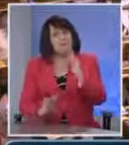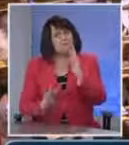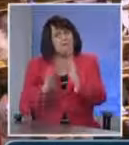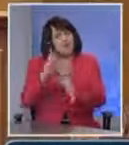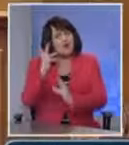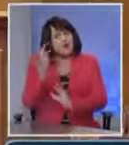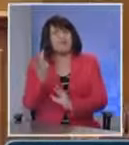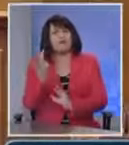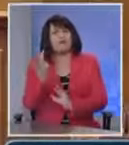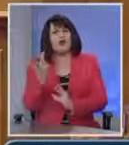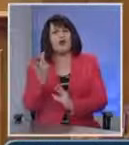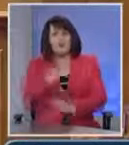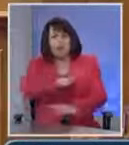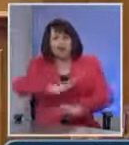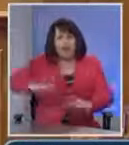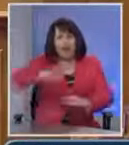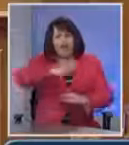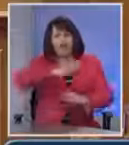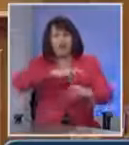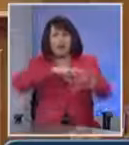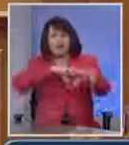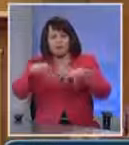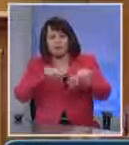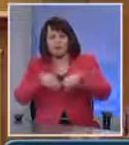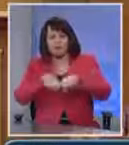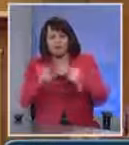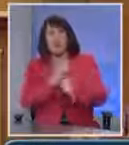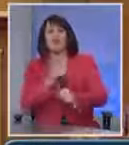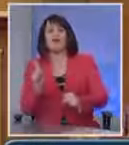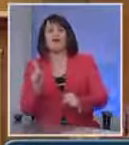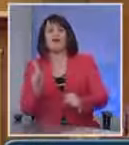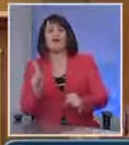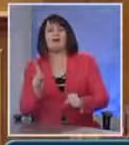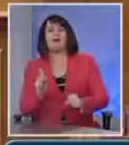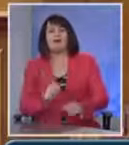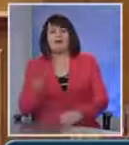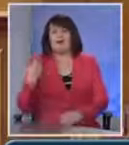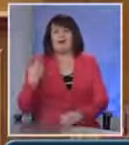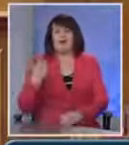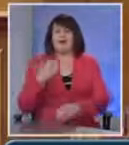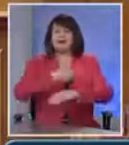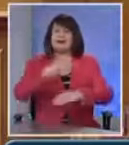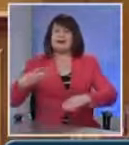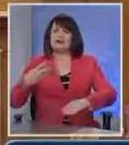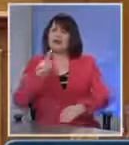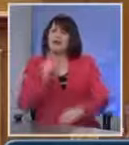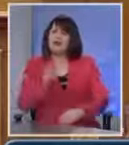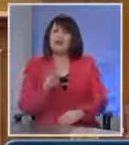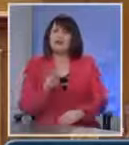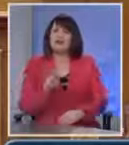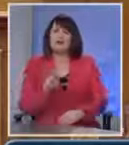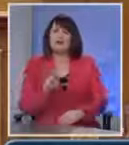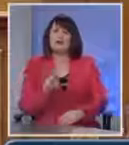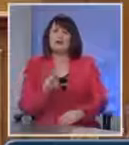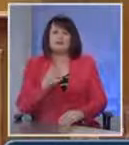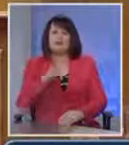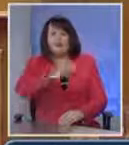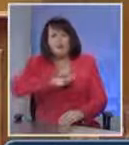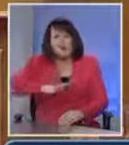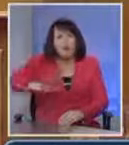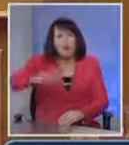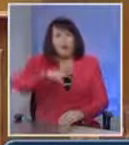μεγάλες εκλογικές περιφέρειες που μέχρι χθες τα στελέχη του ΣΥΡΙΖΑ χαρακτήριζαν ως τα